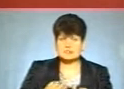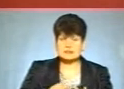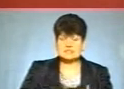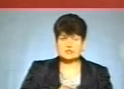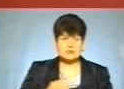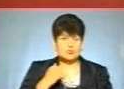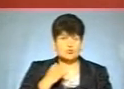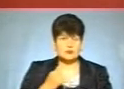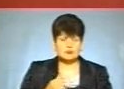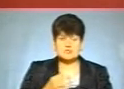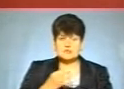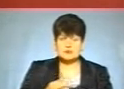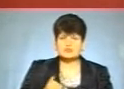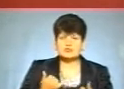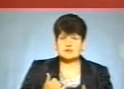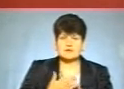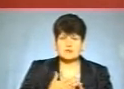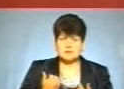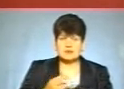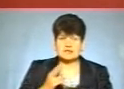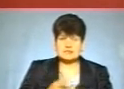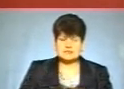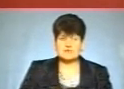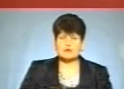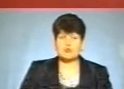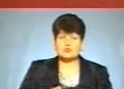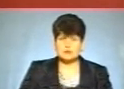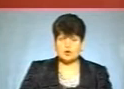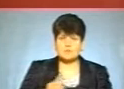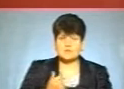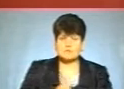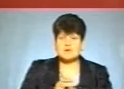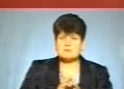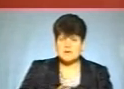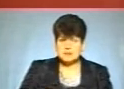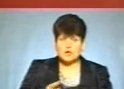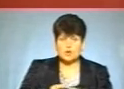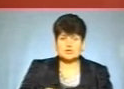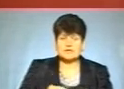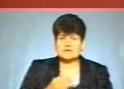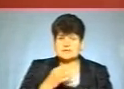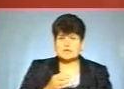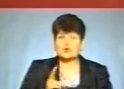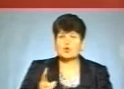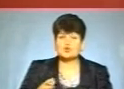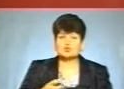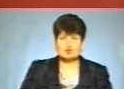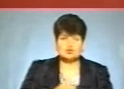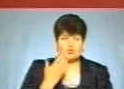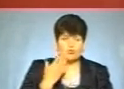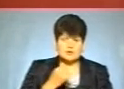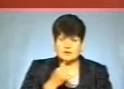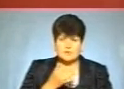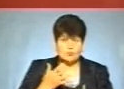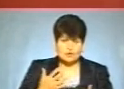ситуацію телефоном і повідомили, що наразі немає кінцевої постанови прем'єр-міністра, тому конкретно сказати, кого будуть скорочувати і коли, поки що не